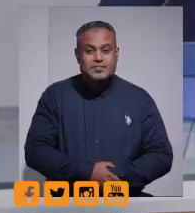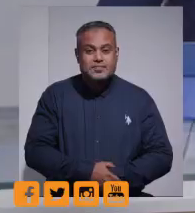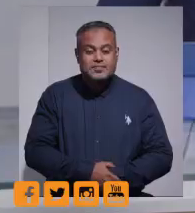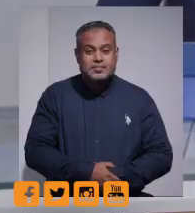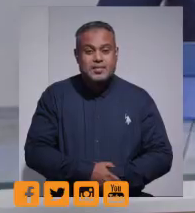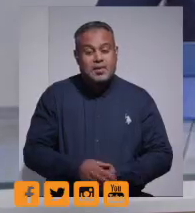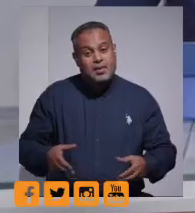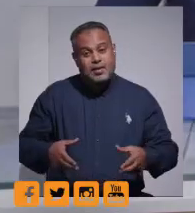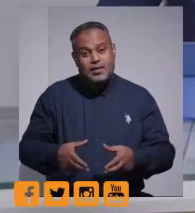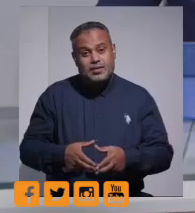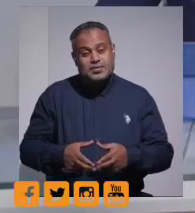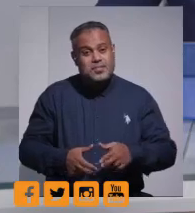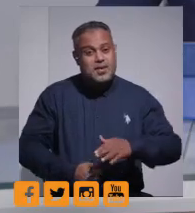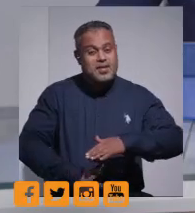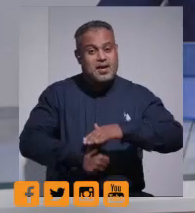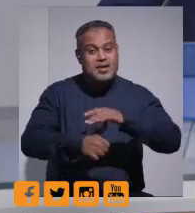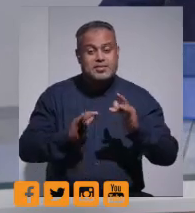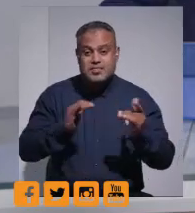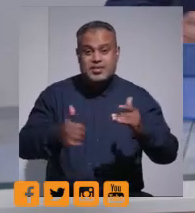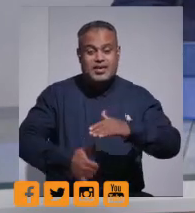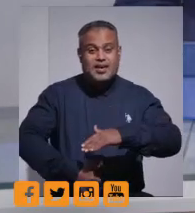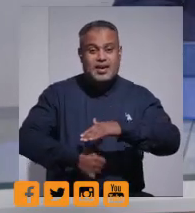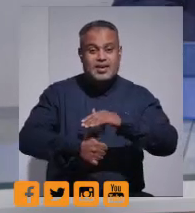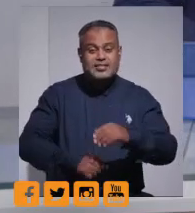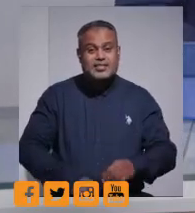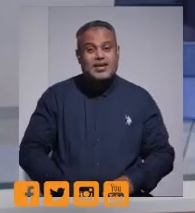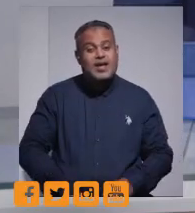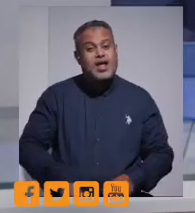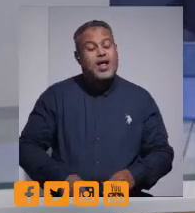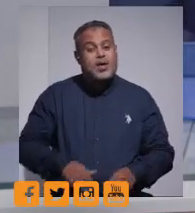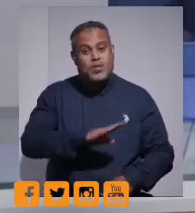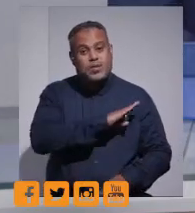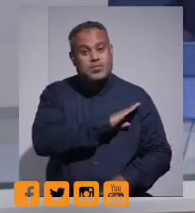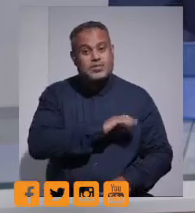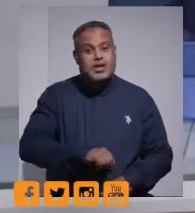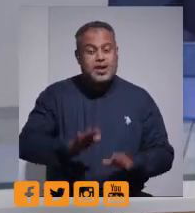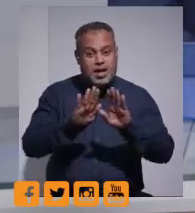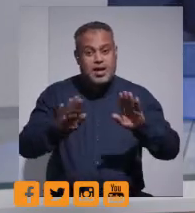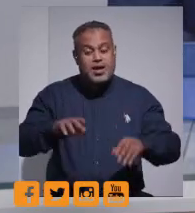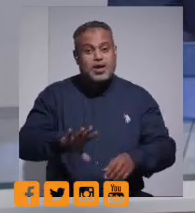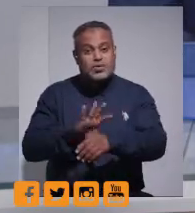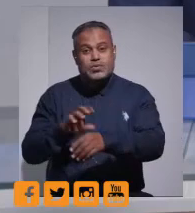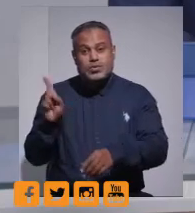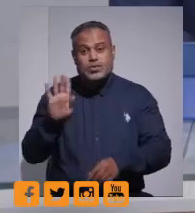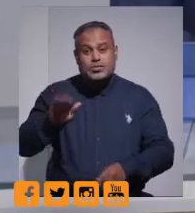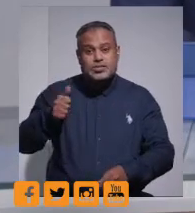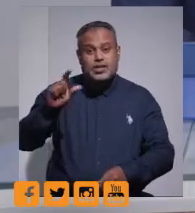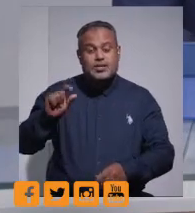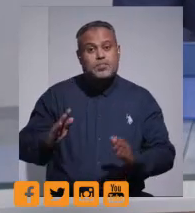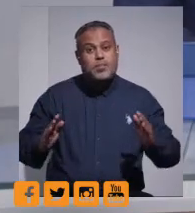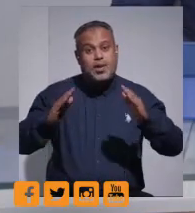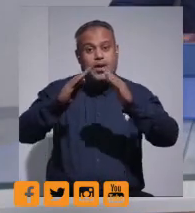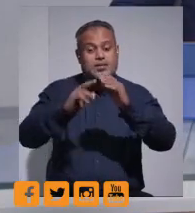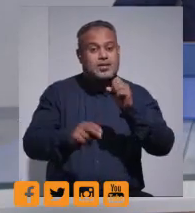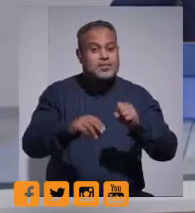اجتمع فخامه رئيس مجلس القياده الرئاسيه للقائد الاعلى للقوات المسلحه دكتور رشاد العليمي في قصر معاشيق ومعه عضو